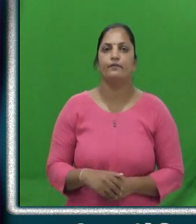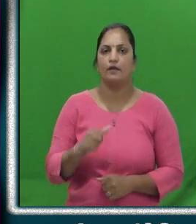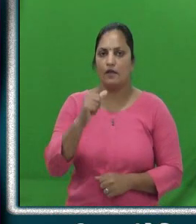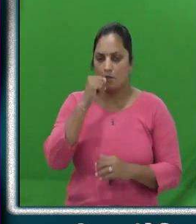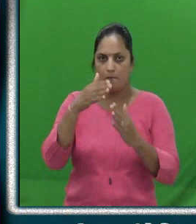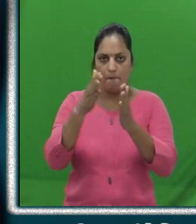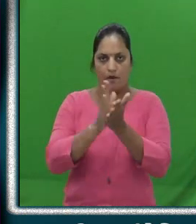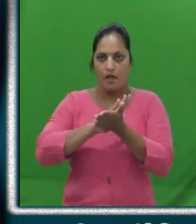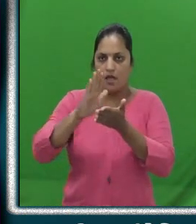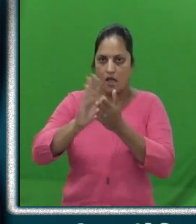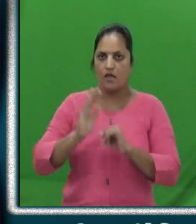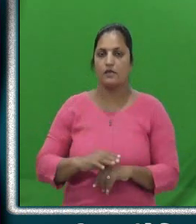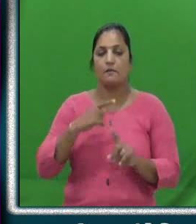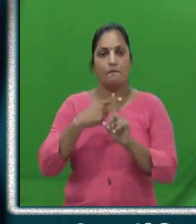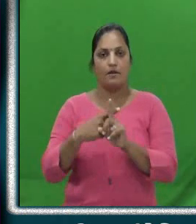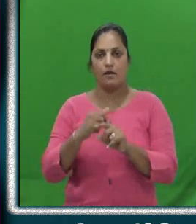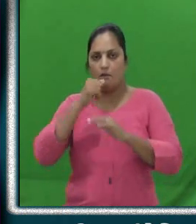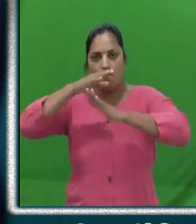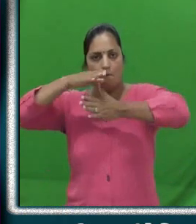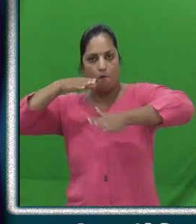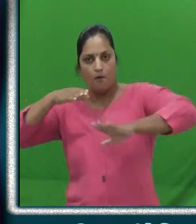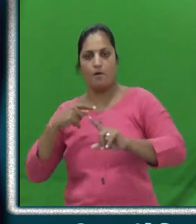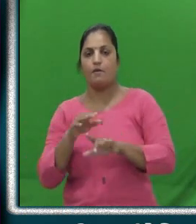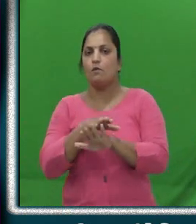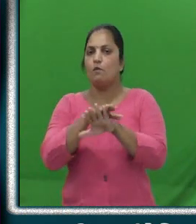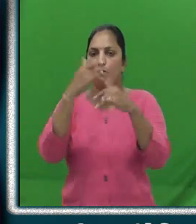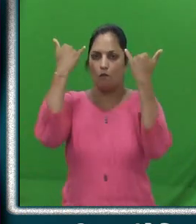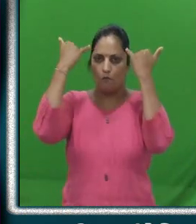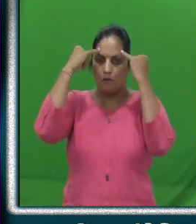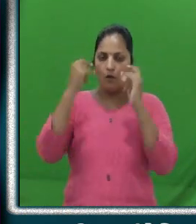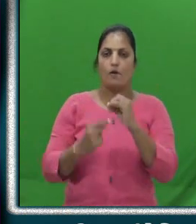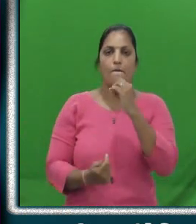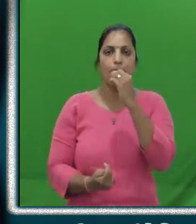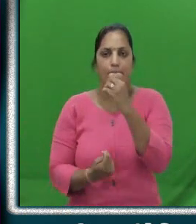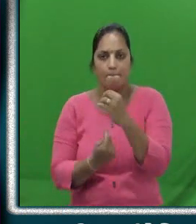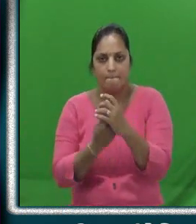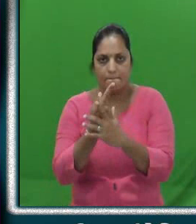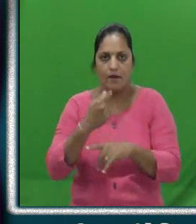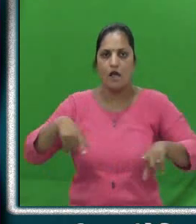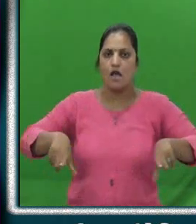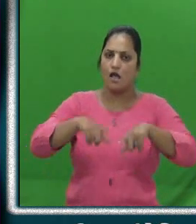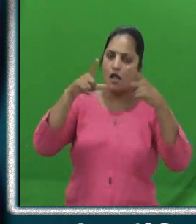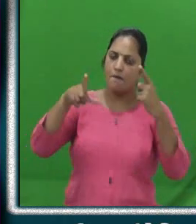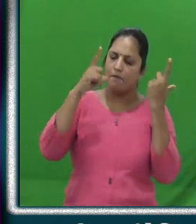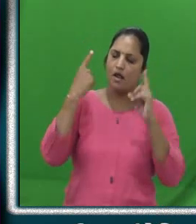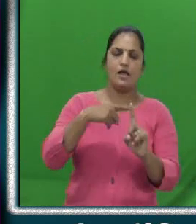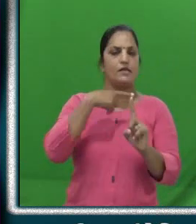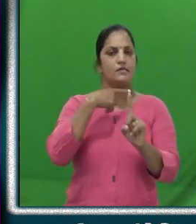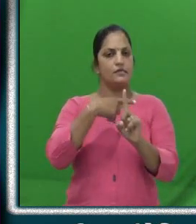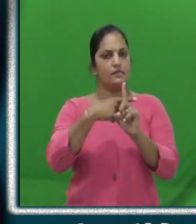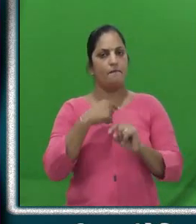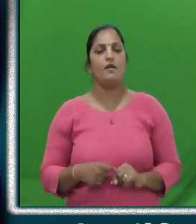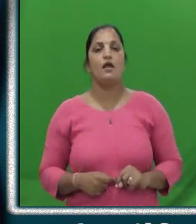રાખજો ટીમ ક્લીન લેક બીચીસ એન્ડ જ્યુસ એન એક્ટિવિટી એમની બરાબર લેક બીચીસ એન્ડ જ્યુસ